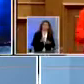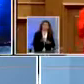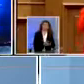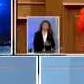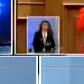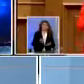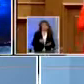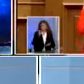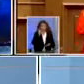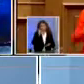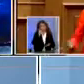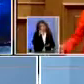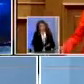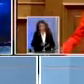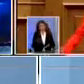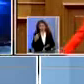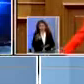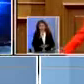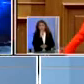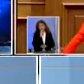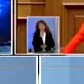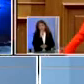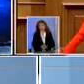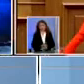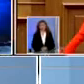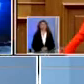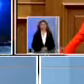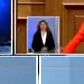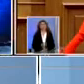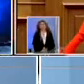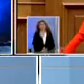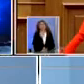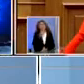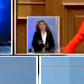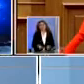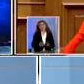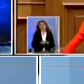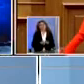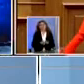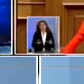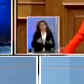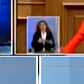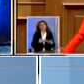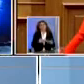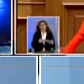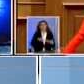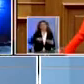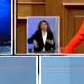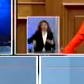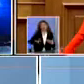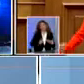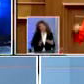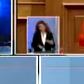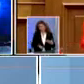που έδινε αυτό το 4-5, πιστεύω θα έχει γίνει 2,5 ήδη, τουλάχιστον μισός της